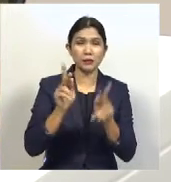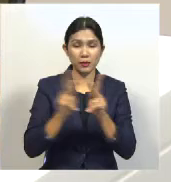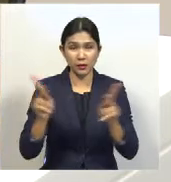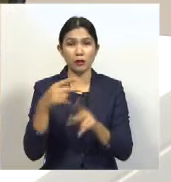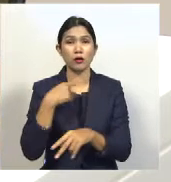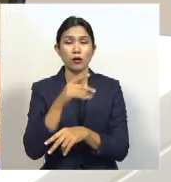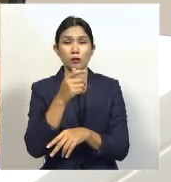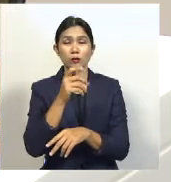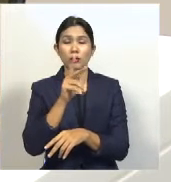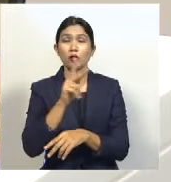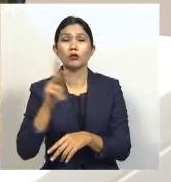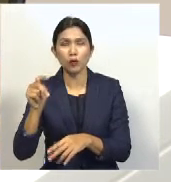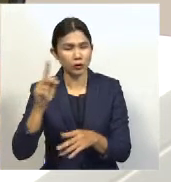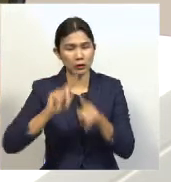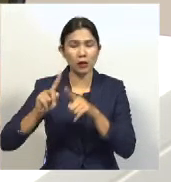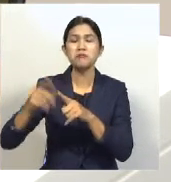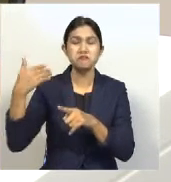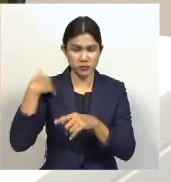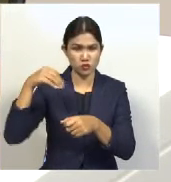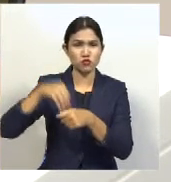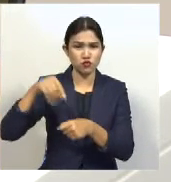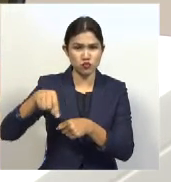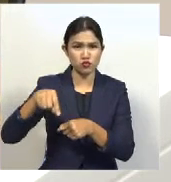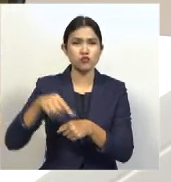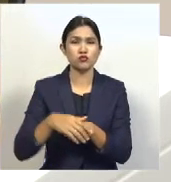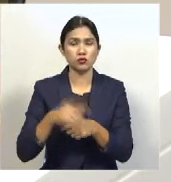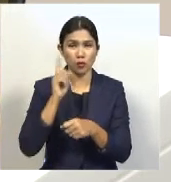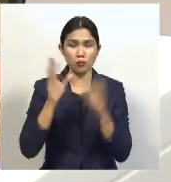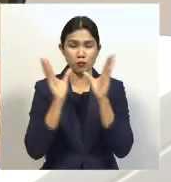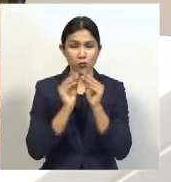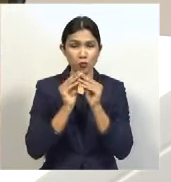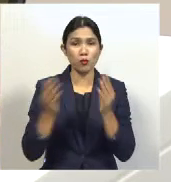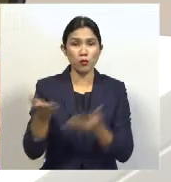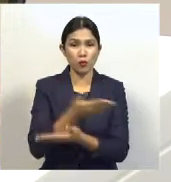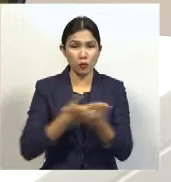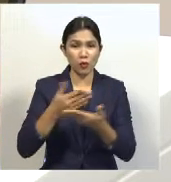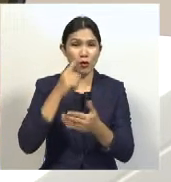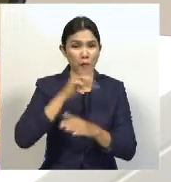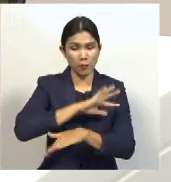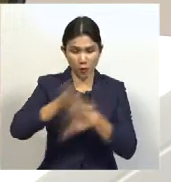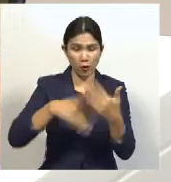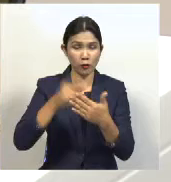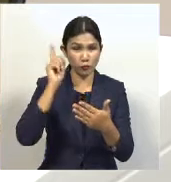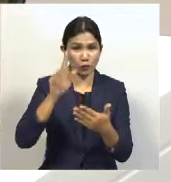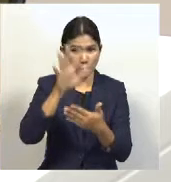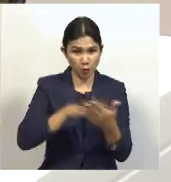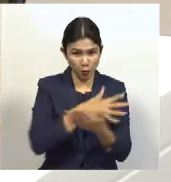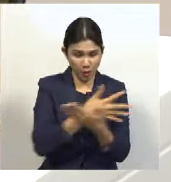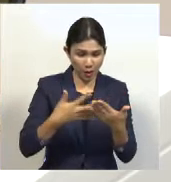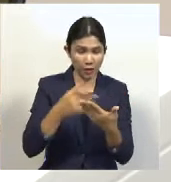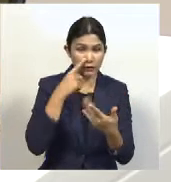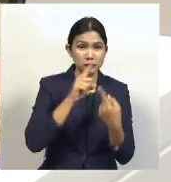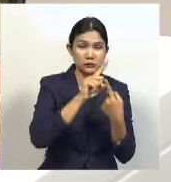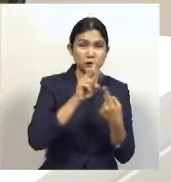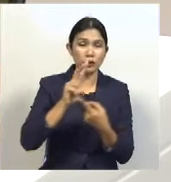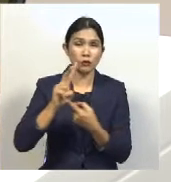ะซึ่งเป็นขึ้นอยู่กับหน่วยงานหลายที่จะรวมตรงนั้นที่มีอุปสรรคทั้งหมดจะต้องประชุมร่วมกันแผนการทั้งหมดจะต้องวางแผนตรงนี้อะไรหนึ่งสองส